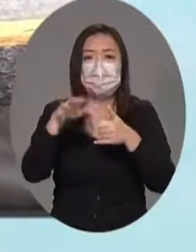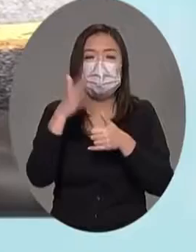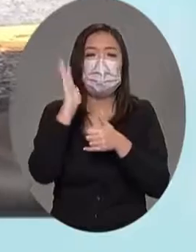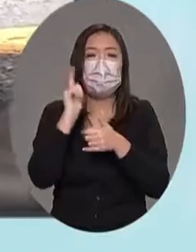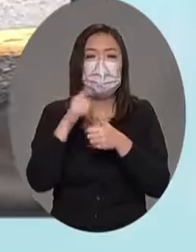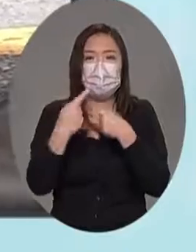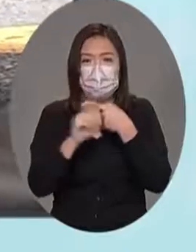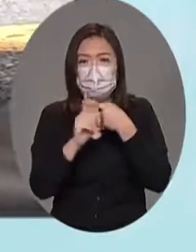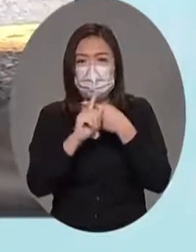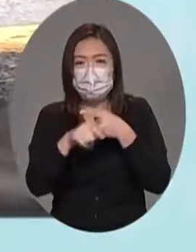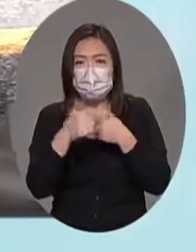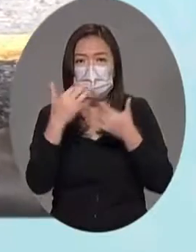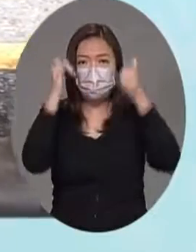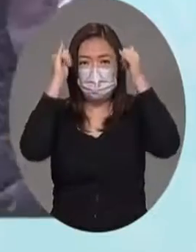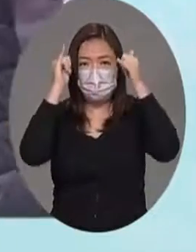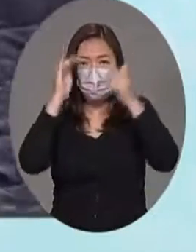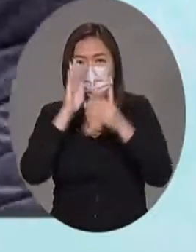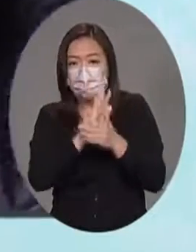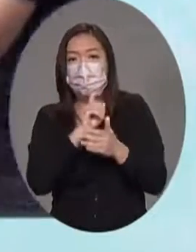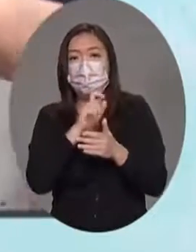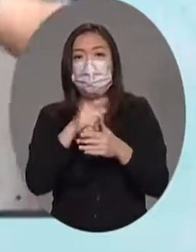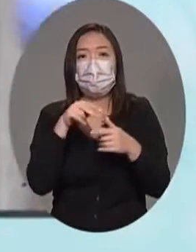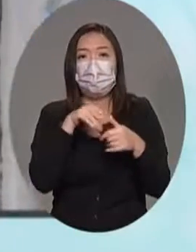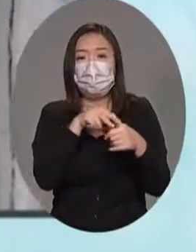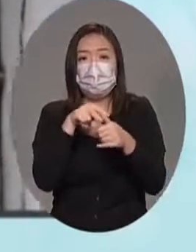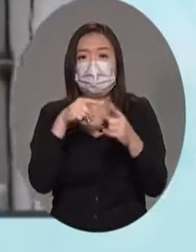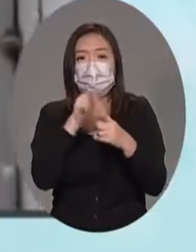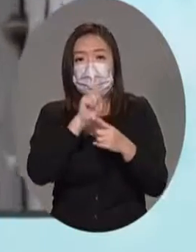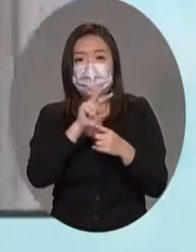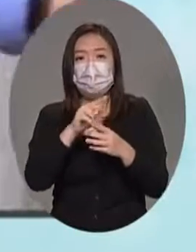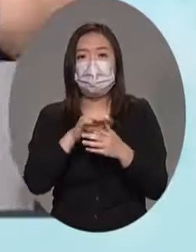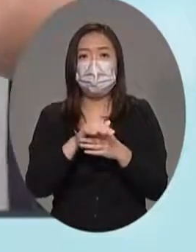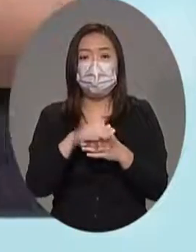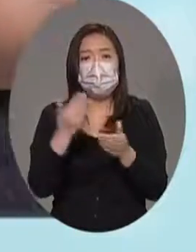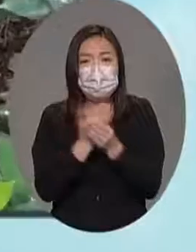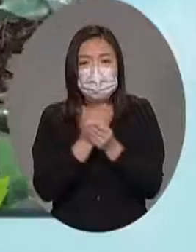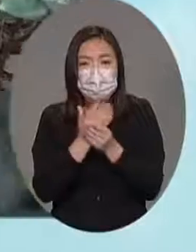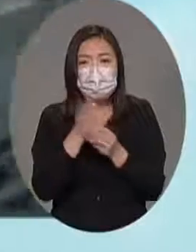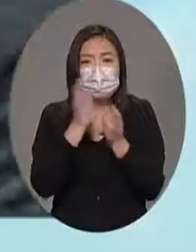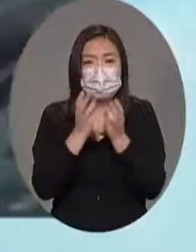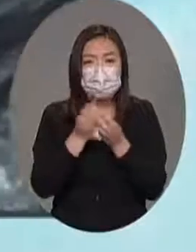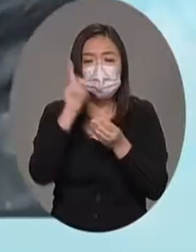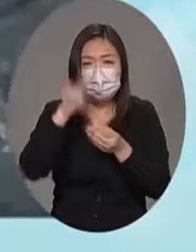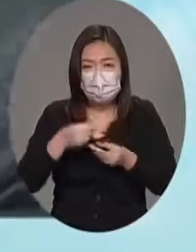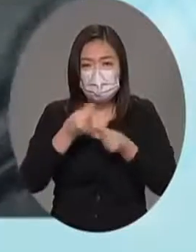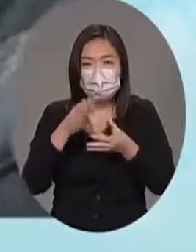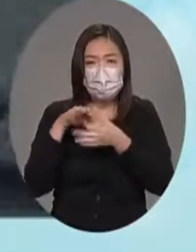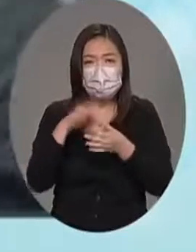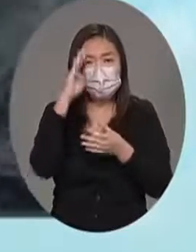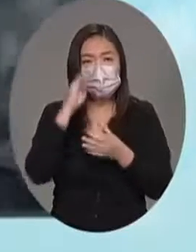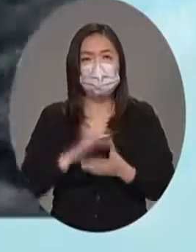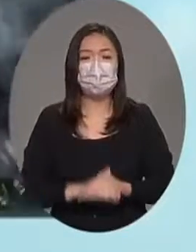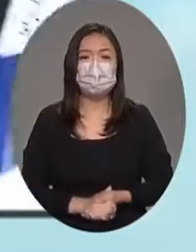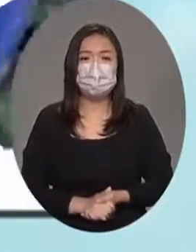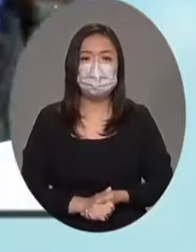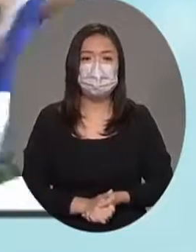险，唔排除有暴力倾向，呼吁任何人目击案件或者有资料提供，即时联络警方。香港电台记